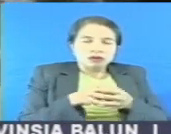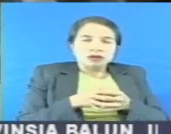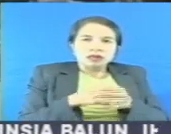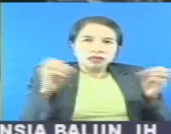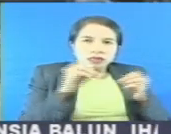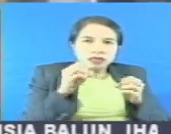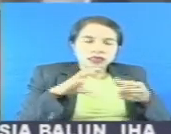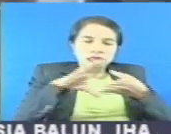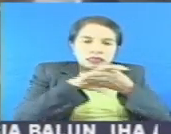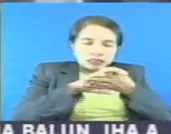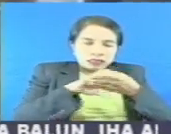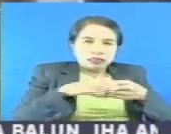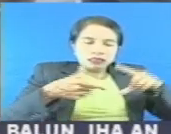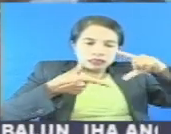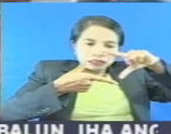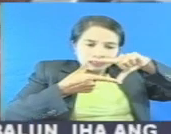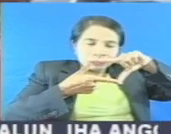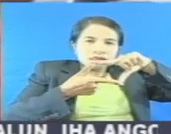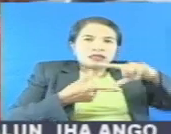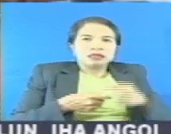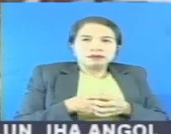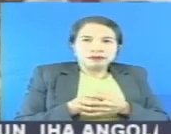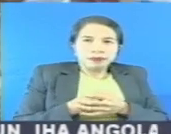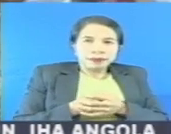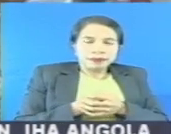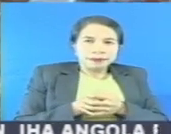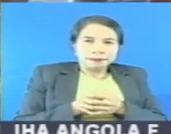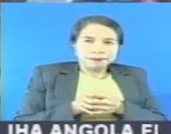ia carta de condução. Juvenal da Silva ni reportagem ba RTTL.